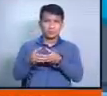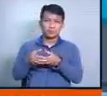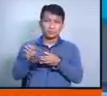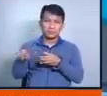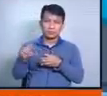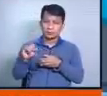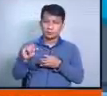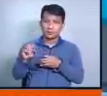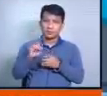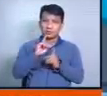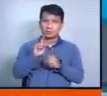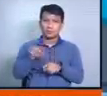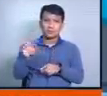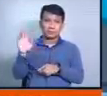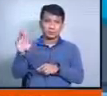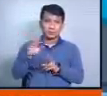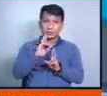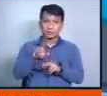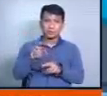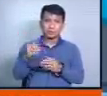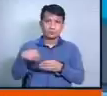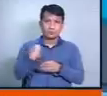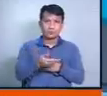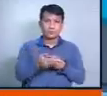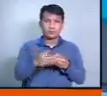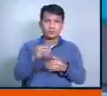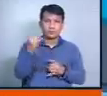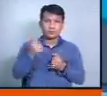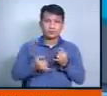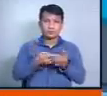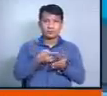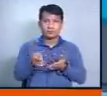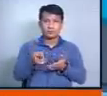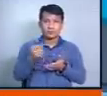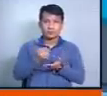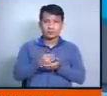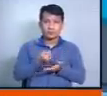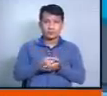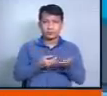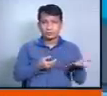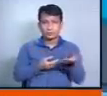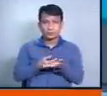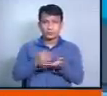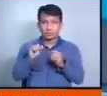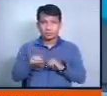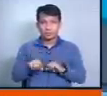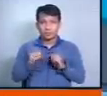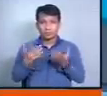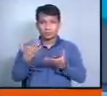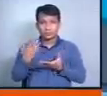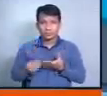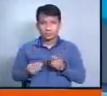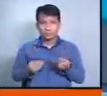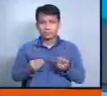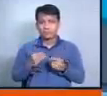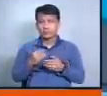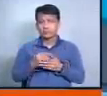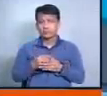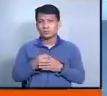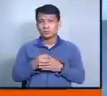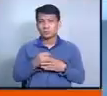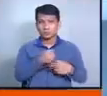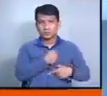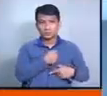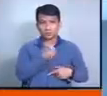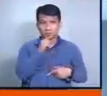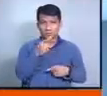po ipag-reporting doon at ibibigay okay. Nyo po up to the last centavo itong mga perang na wala sa mga security guard nyo na